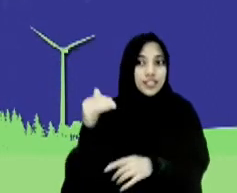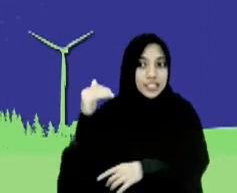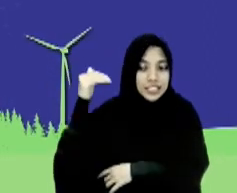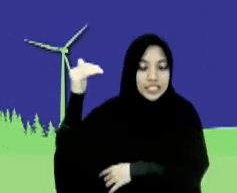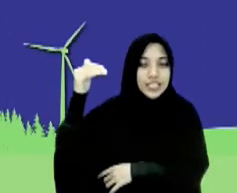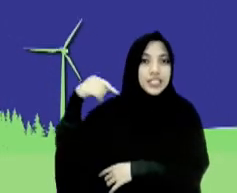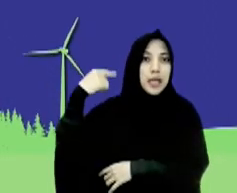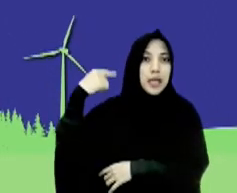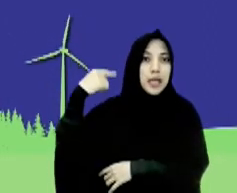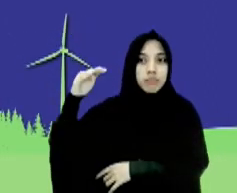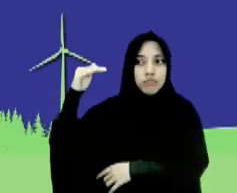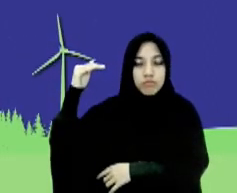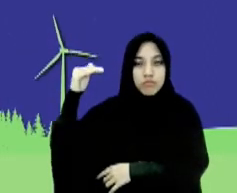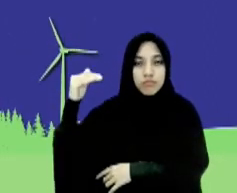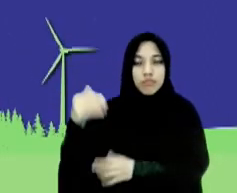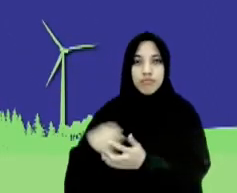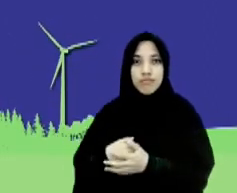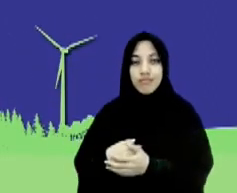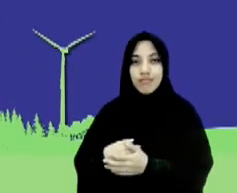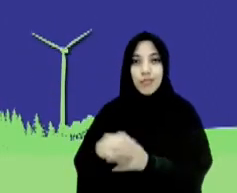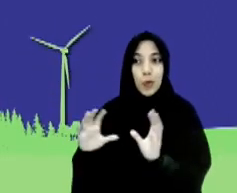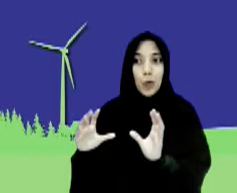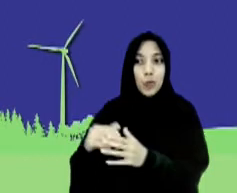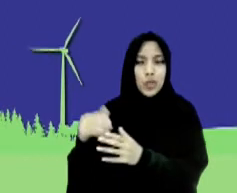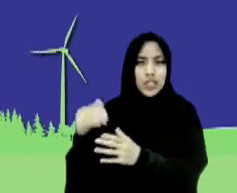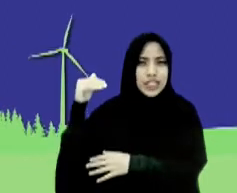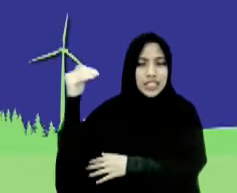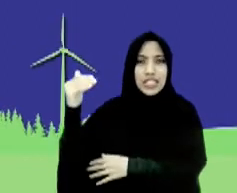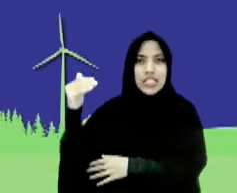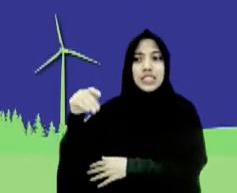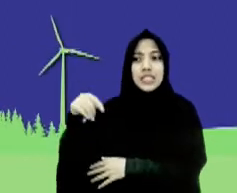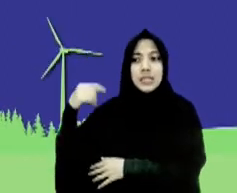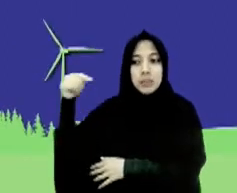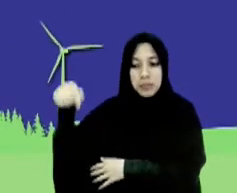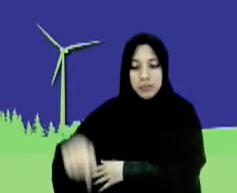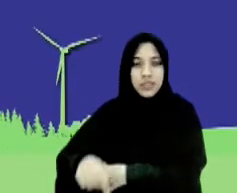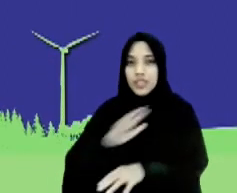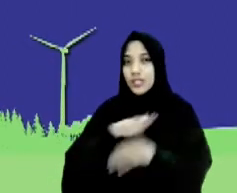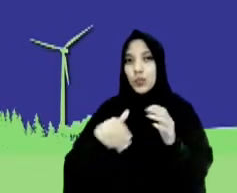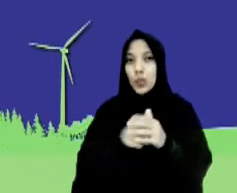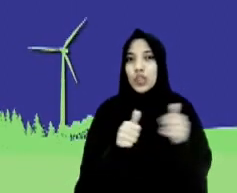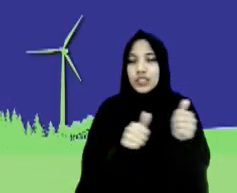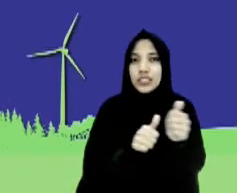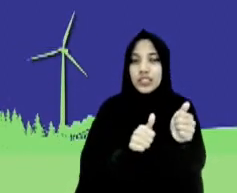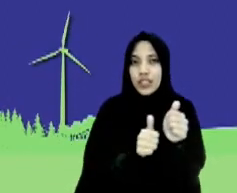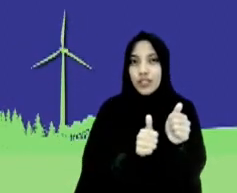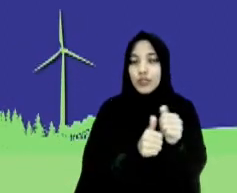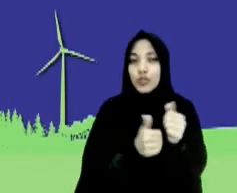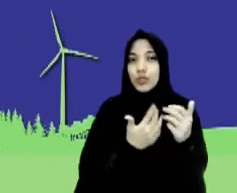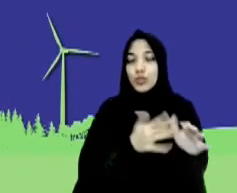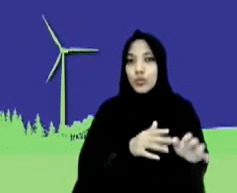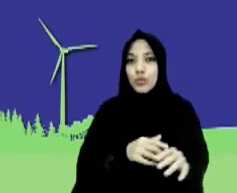eh the the the our staff itu semua sudah mulai